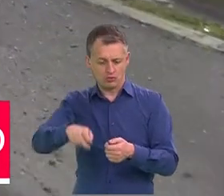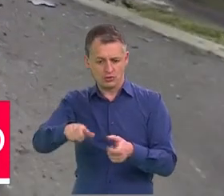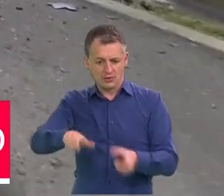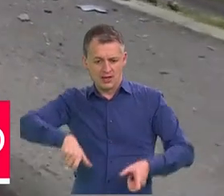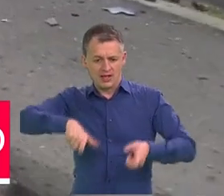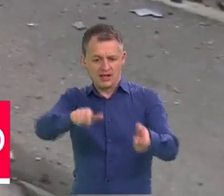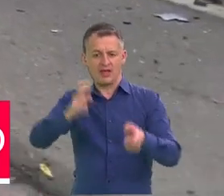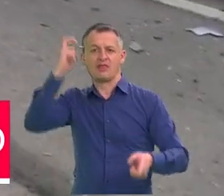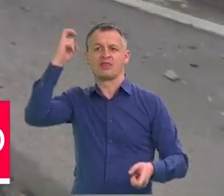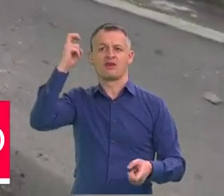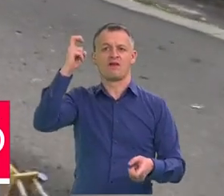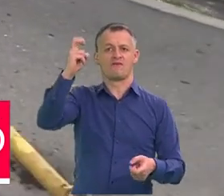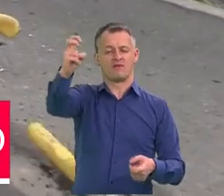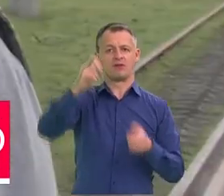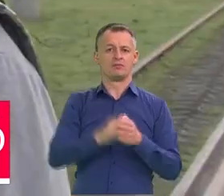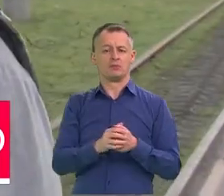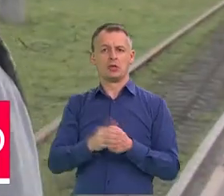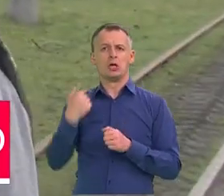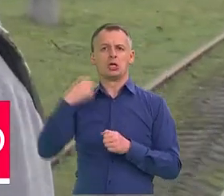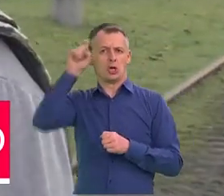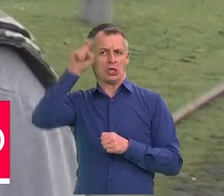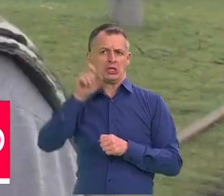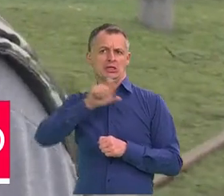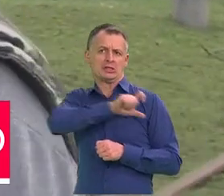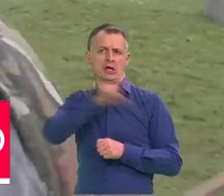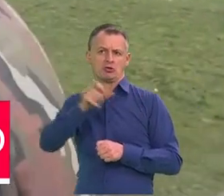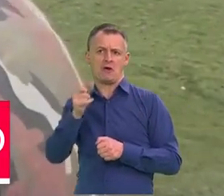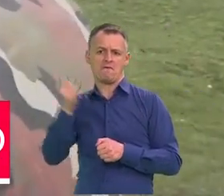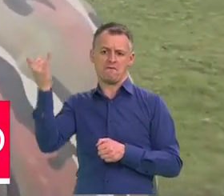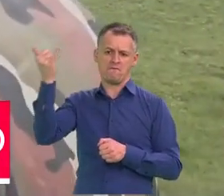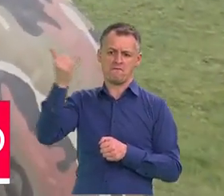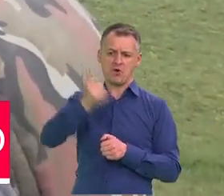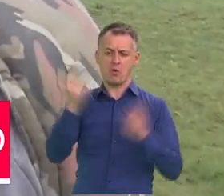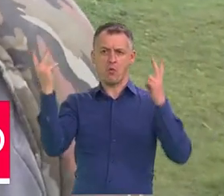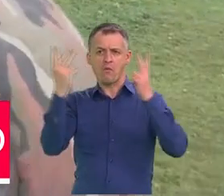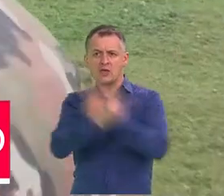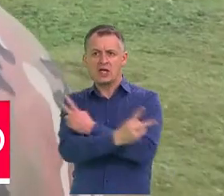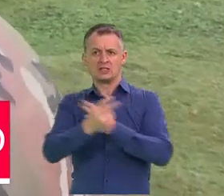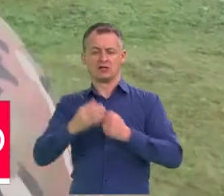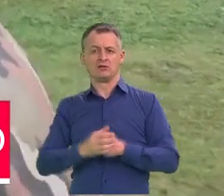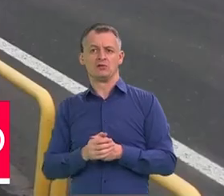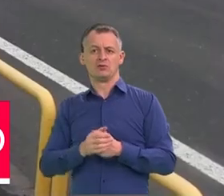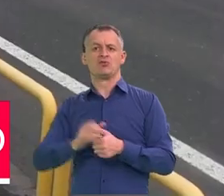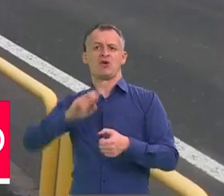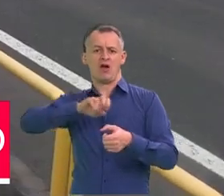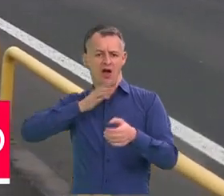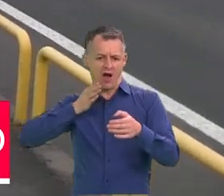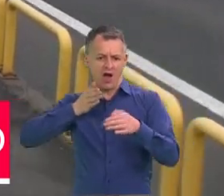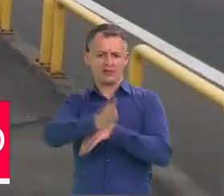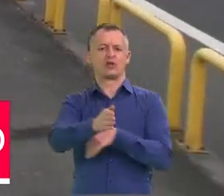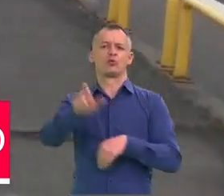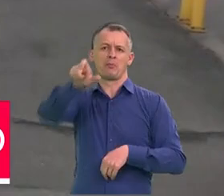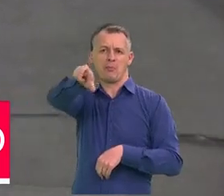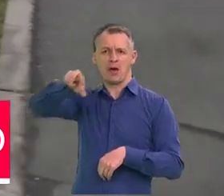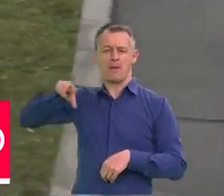ale unui depou. Cred că din cauza vitezei a venit și ăsta în dreapta și-a trecut peste parapeți. Să circule mai cu prudență